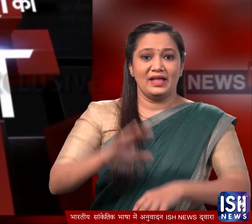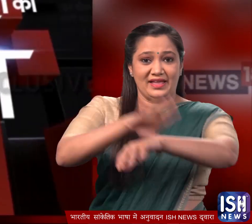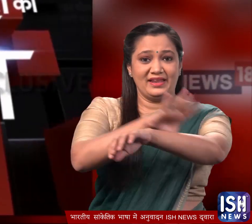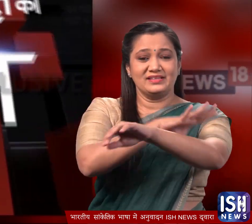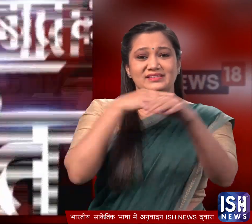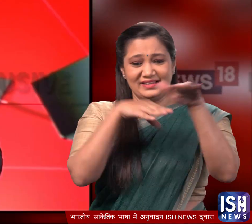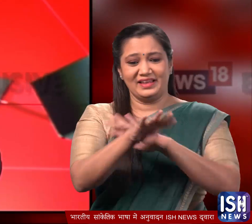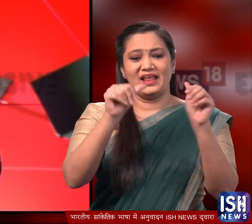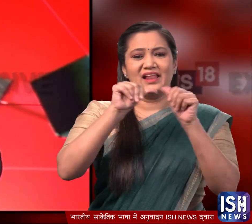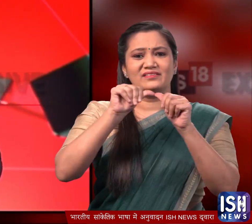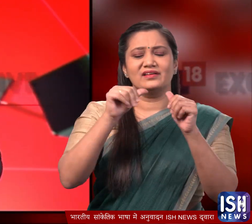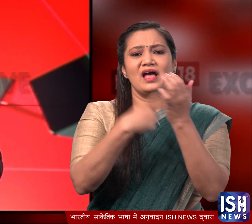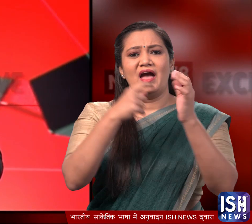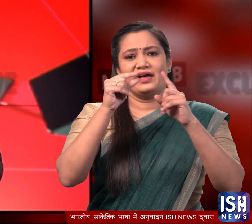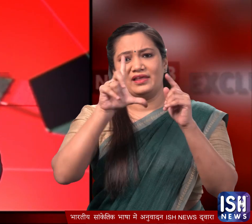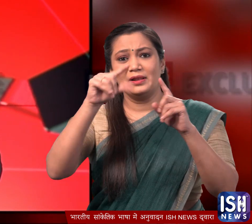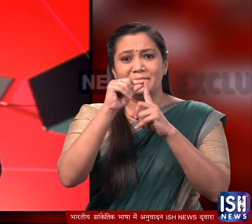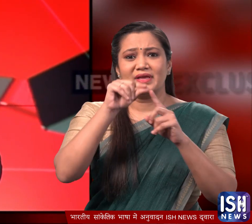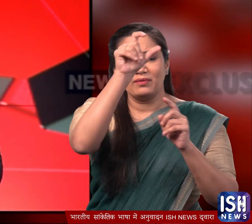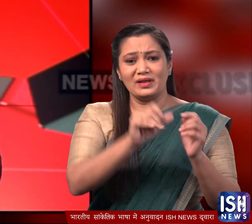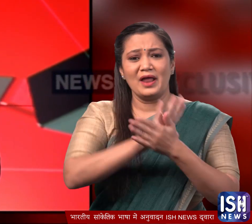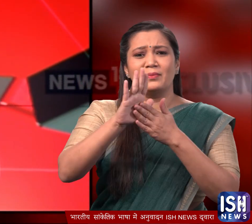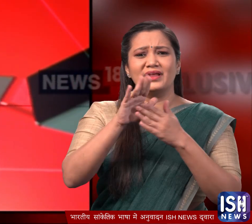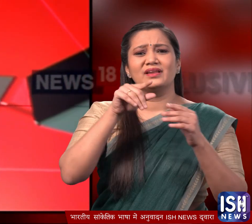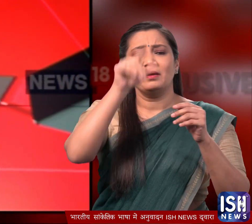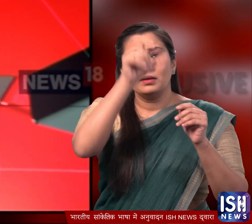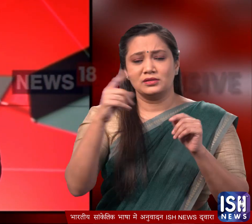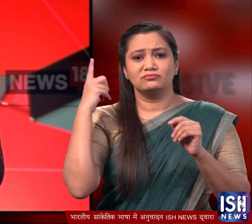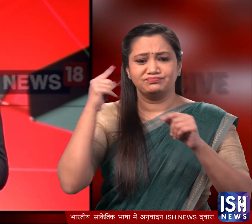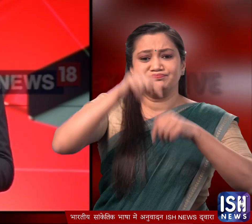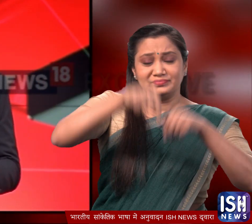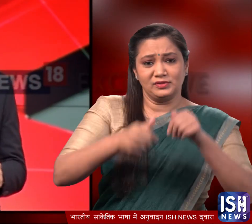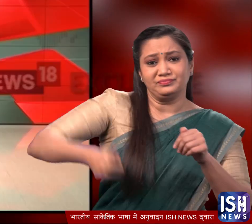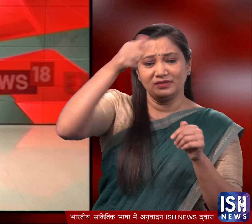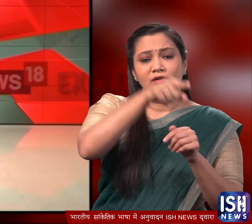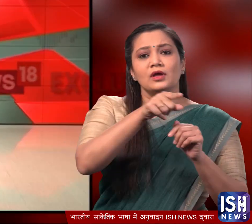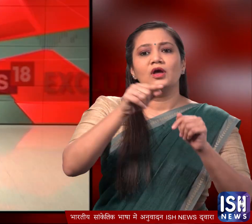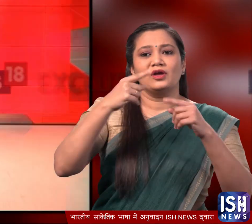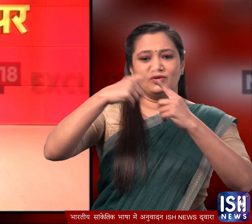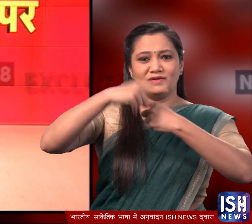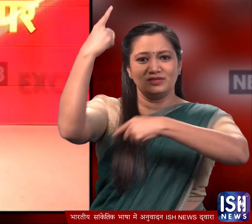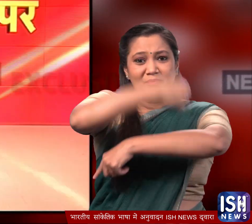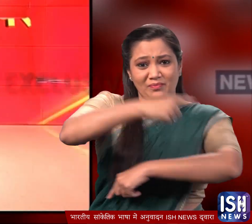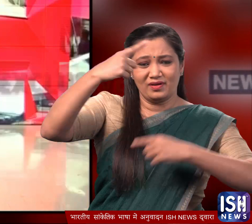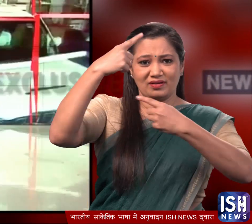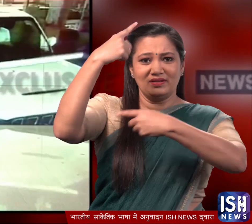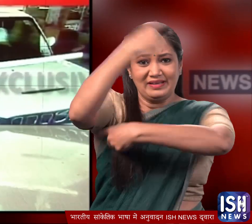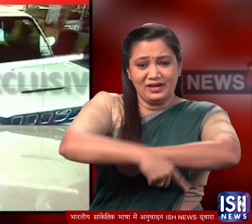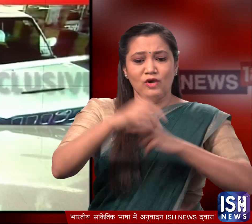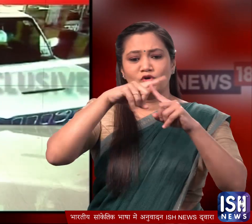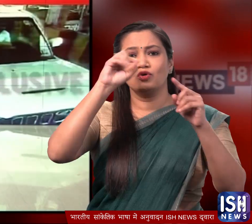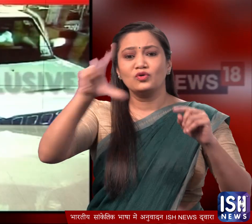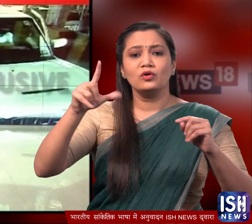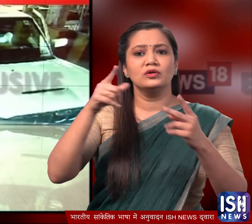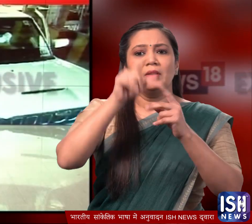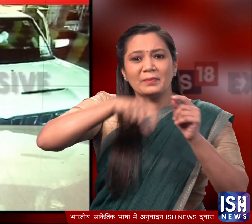हैं। राजस्थान के अलवर में आरएलपी सांसद हनुमान बेनीवाल के कुछ समर्थकों पर वहां के एक टोल प्लाजा पर तोड़फोड़